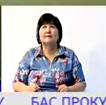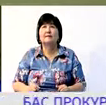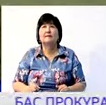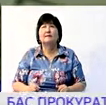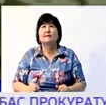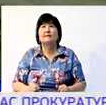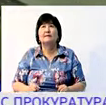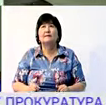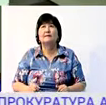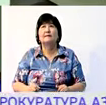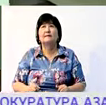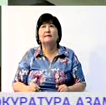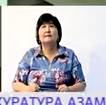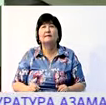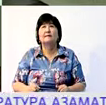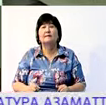телеарнасы.